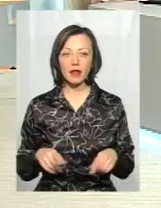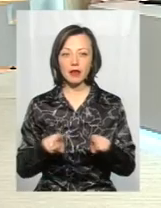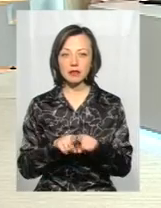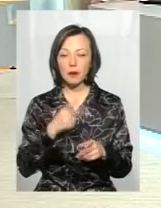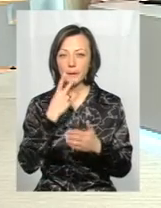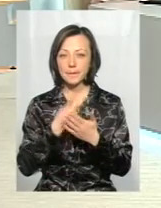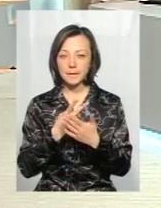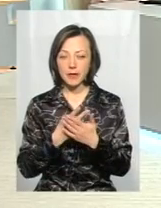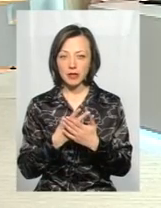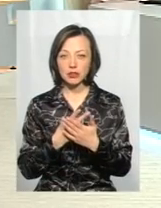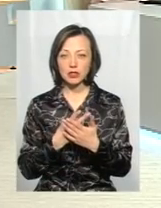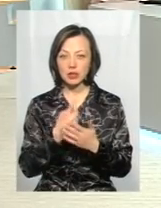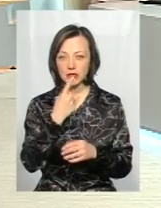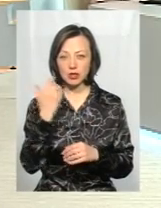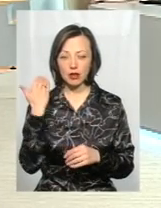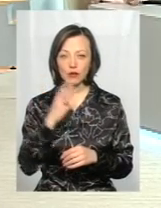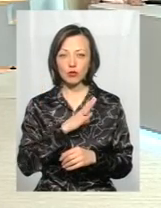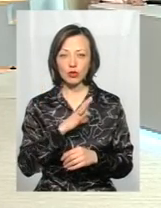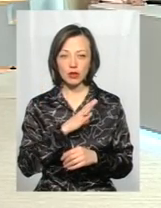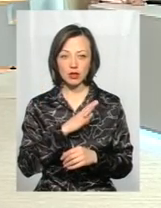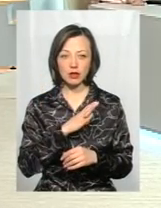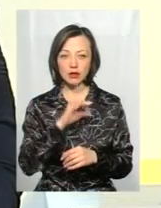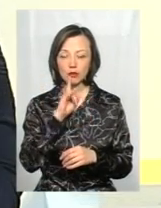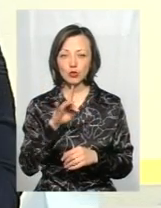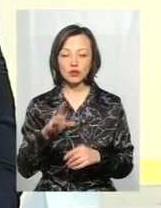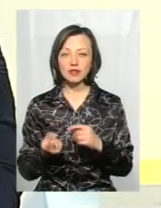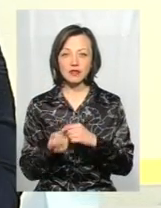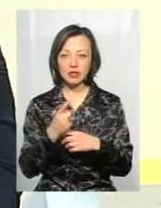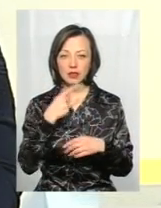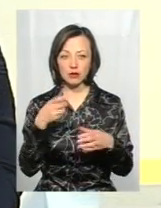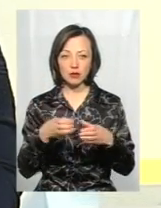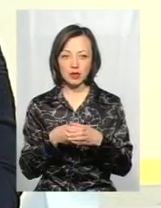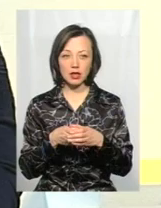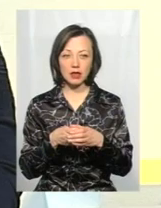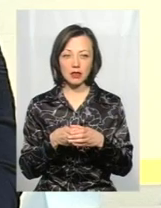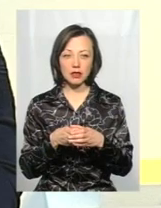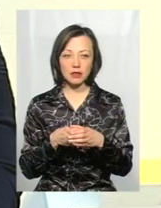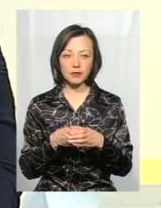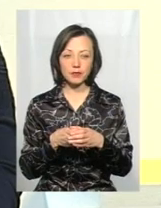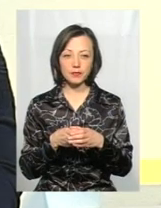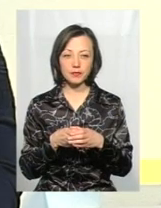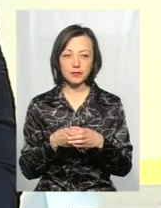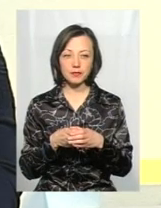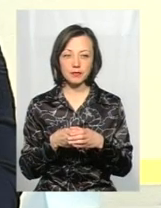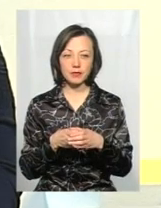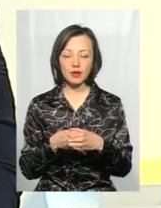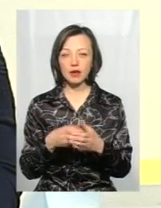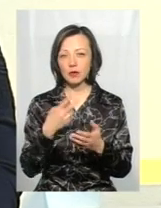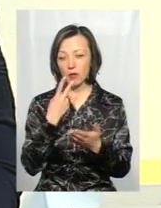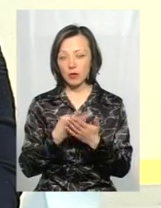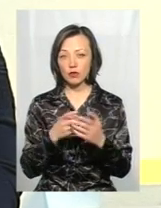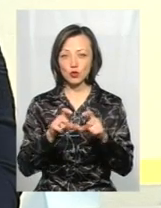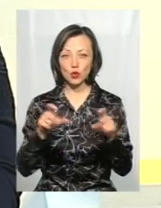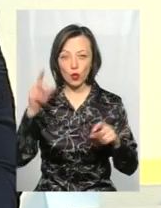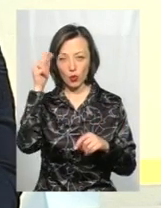в мене на тренінгу нещодавно були, не буду казати, з якої громади, з які представники, навели такий приклад, що в